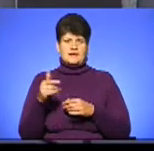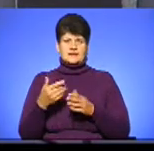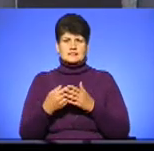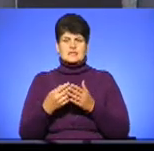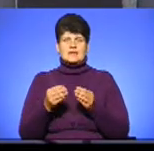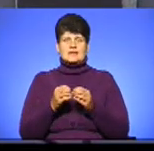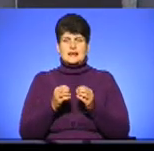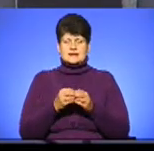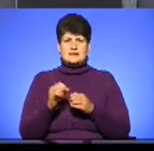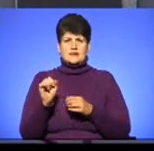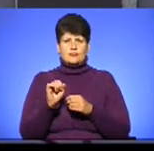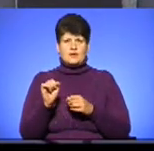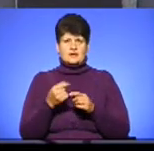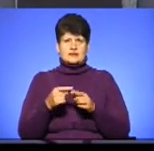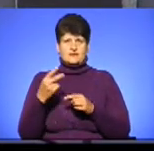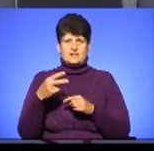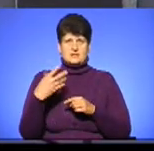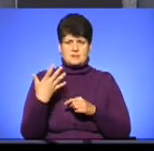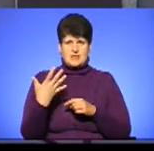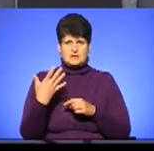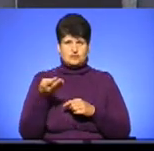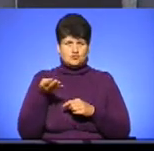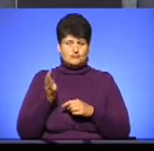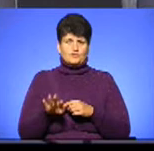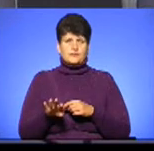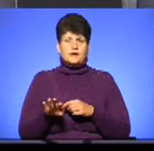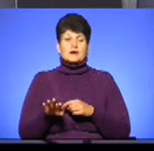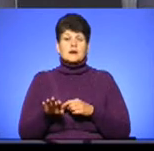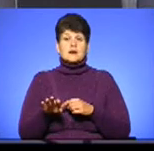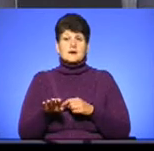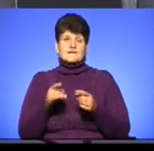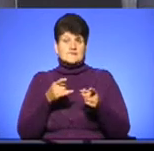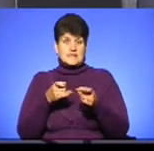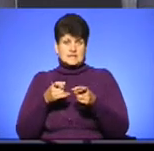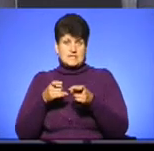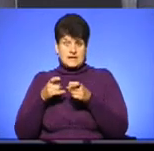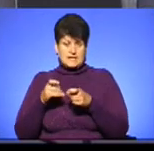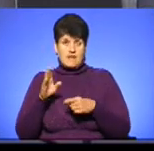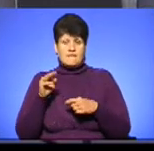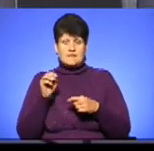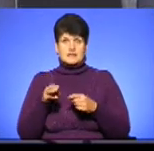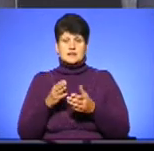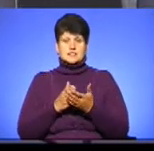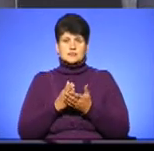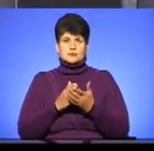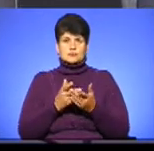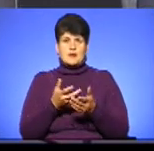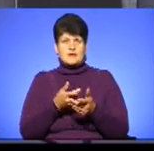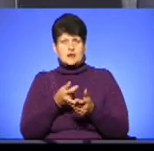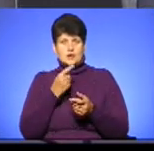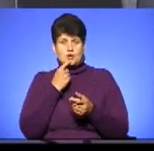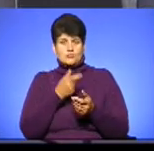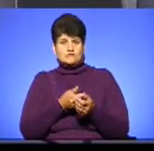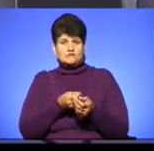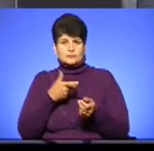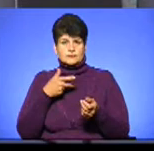а такий, як Трибовлянський, це мінімум 25 голів. І при цьому відстрілі служба ветеринарної медицини бере разовими шприцами кров, відбирає. І